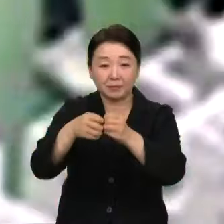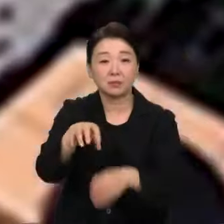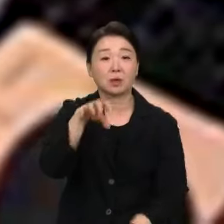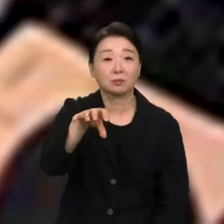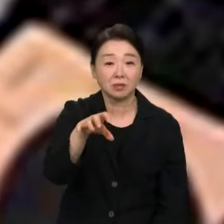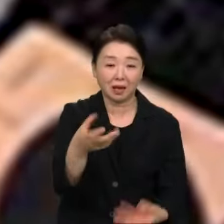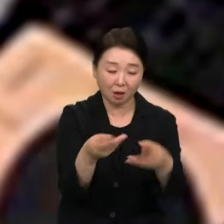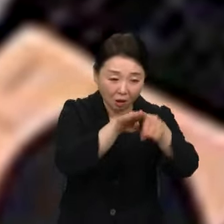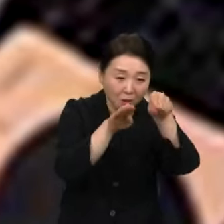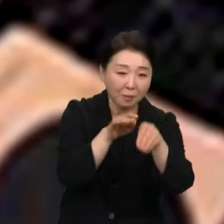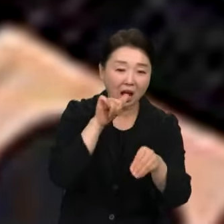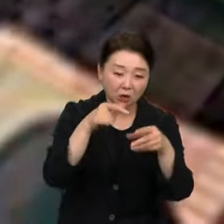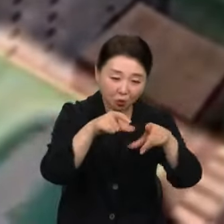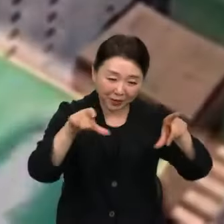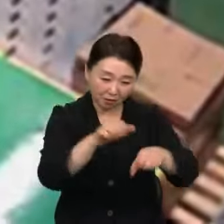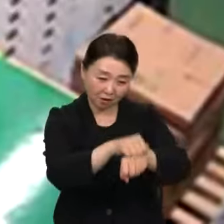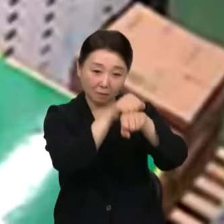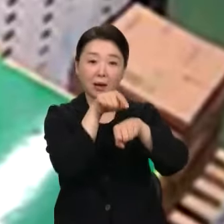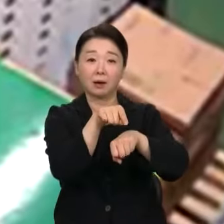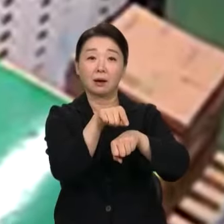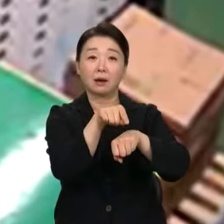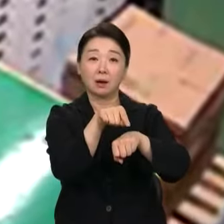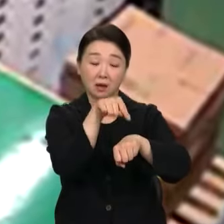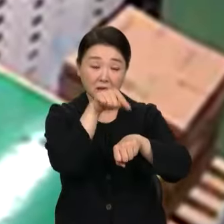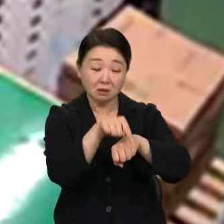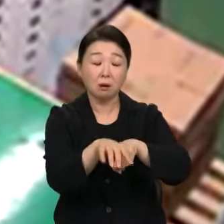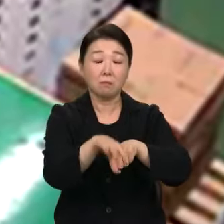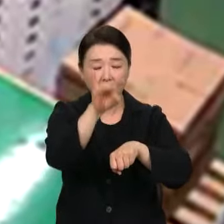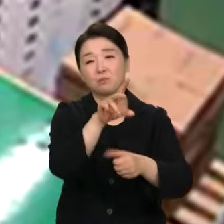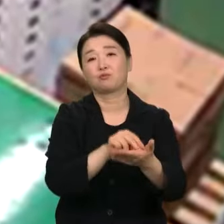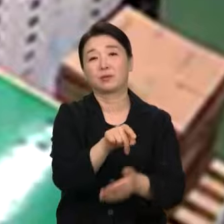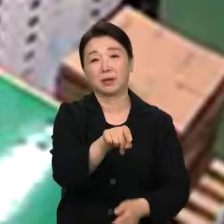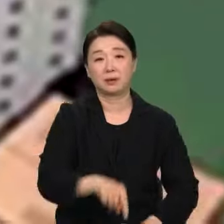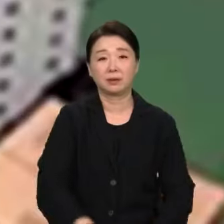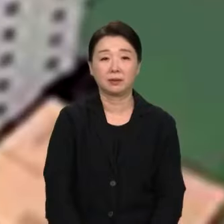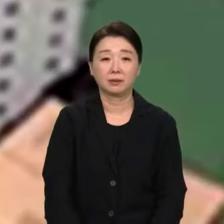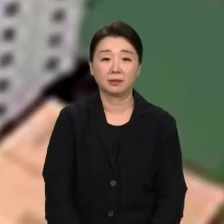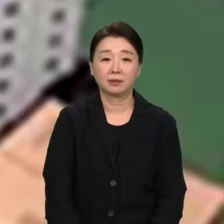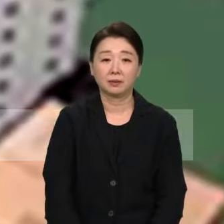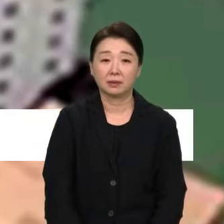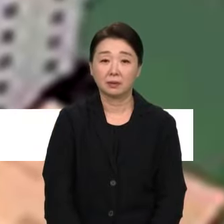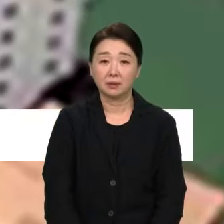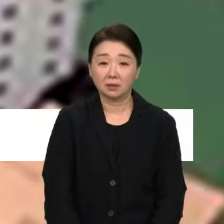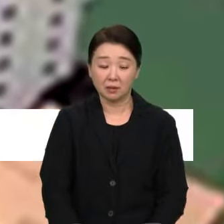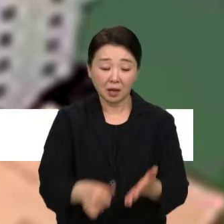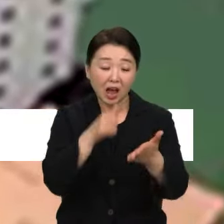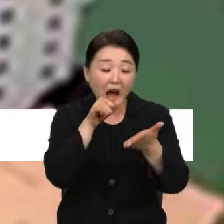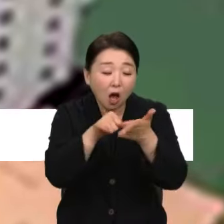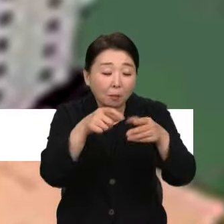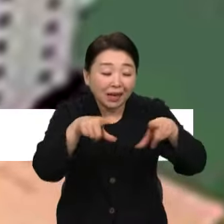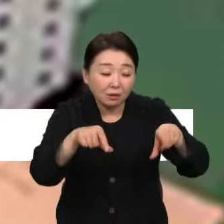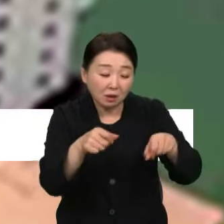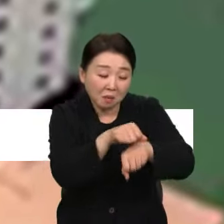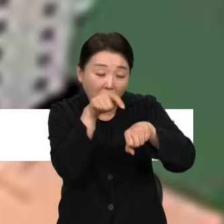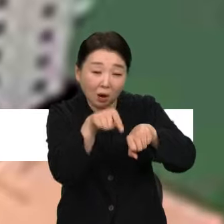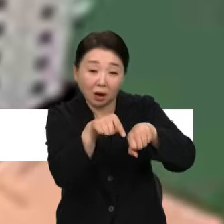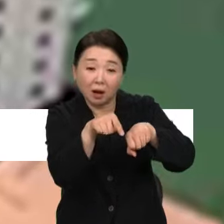리튬 배터리들이 한 대 모여 있습니다. 이것부터 문제였습니다. 배터리 셀을 모아놓은 곳에서